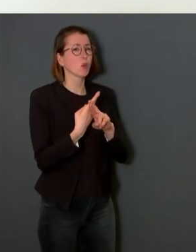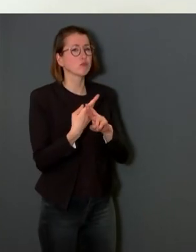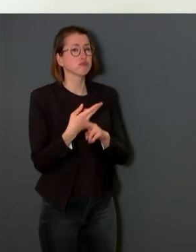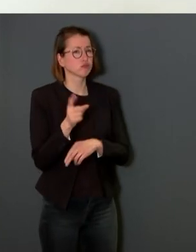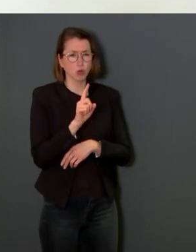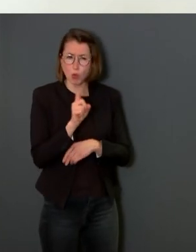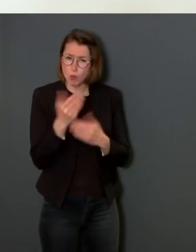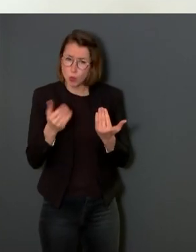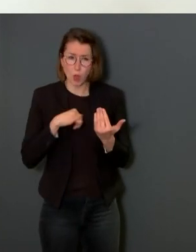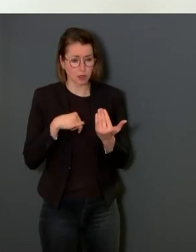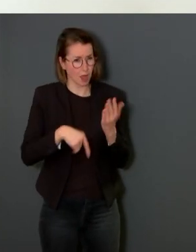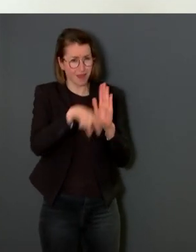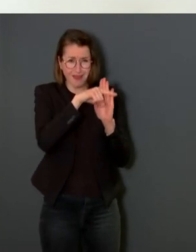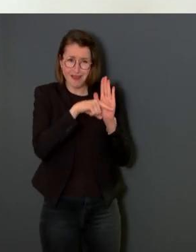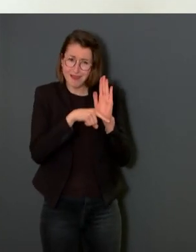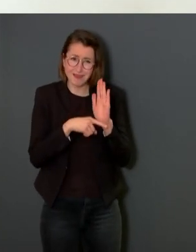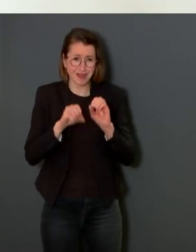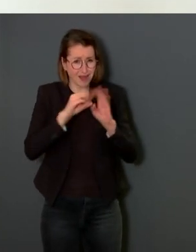on a des protocoles, et on les a vus par rapport aux coiffeurs,